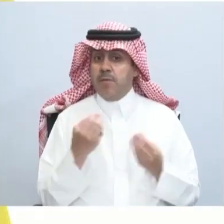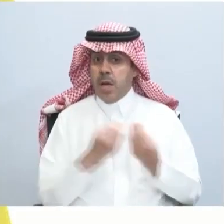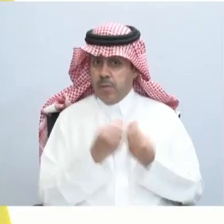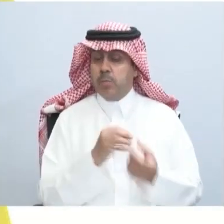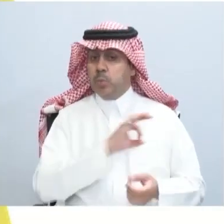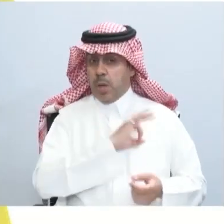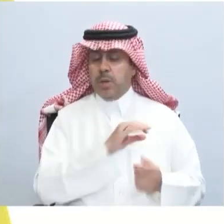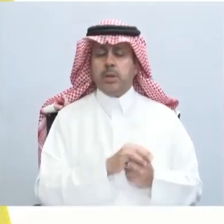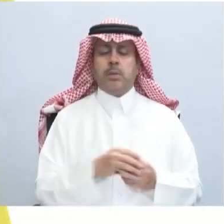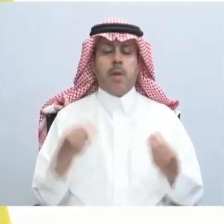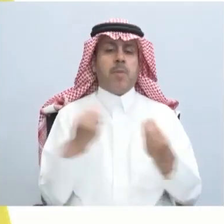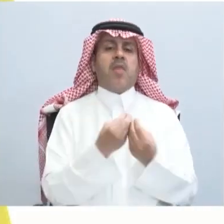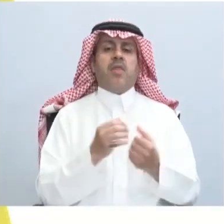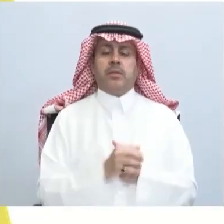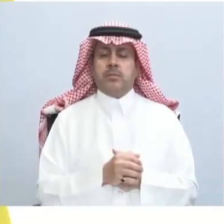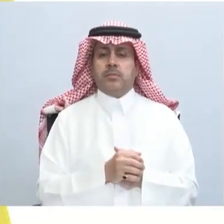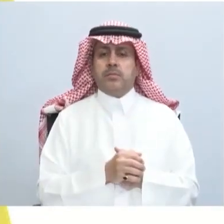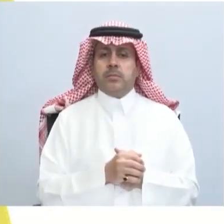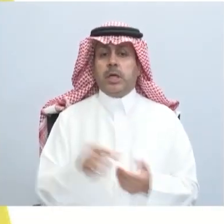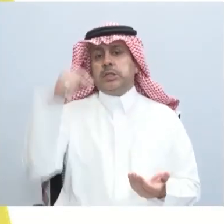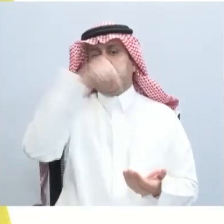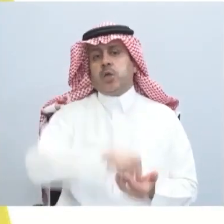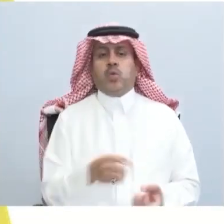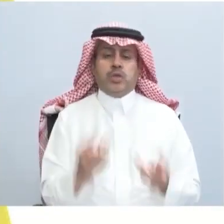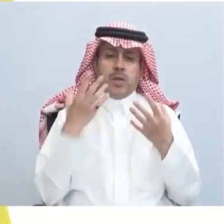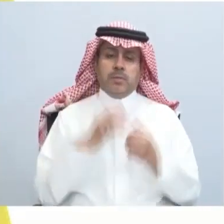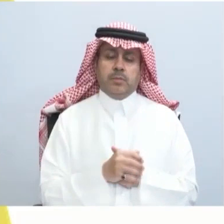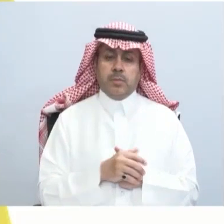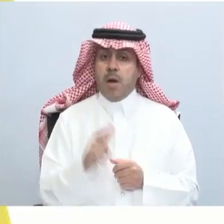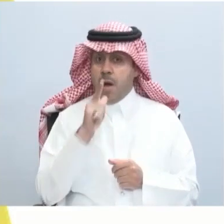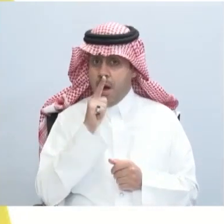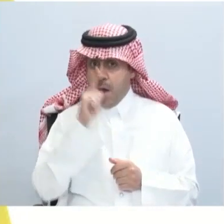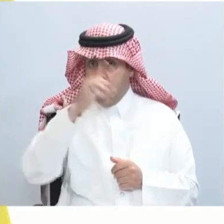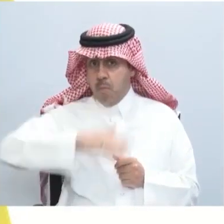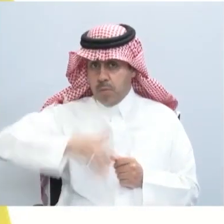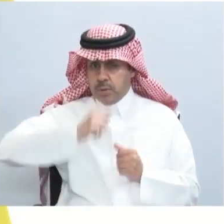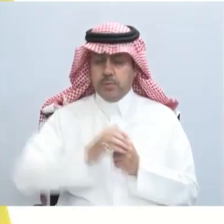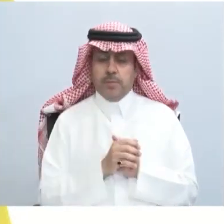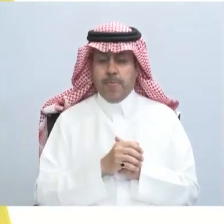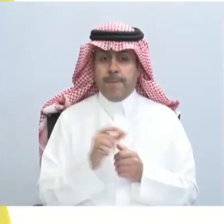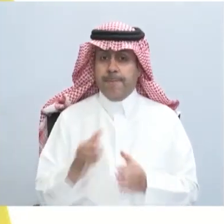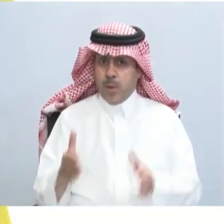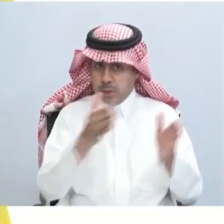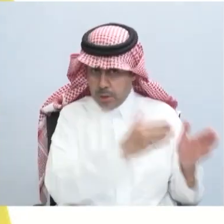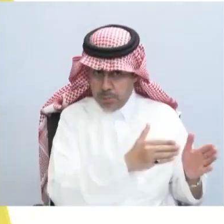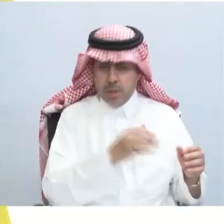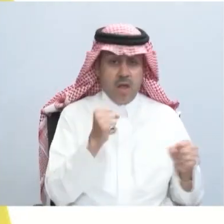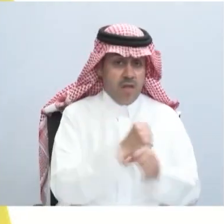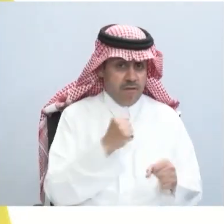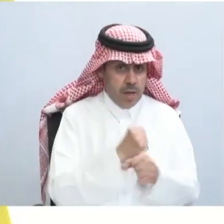متحابين ومتالم توا الدين حتى ندخل الجنه قال عليه السلام اولا ادلكم على